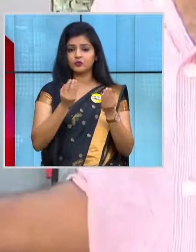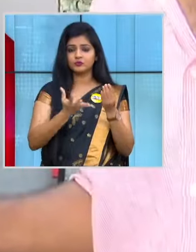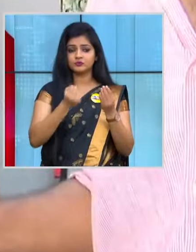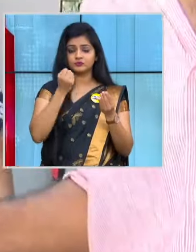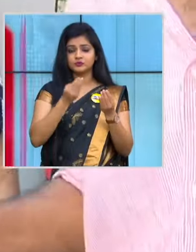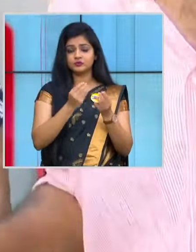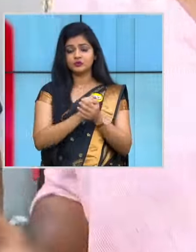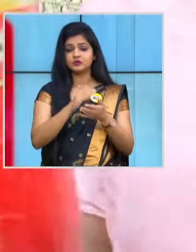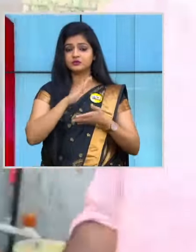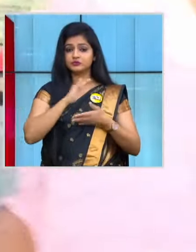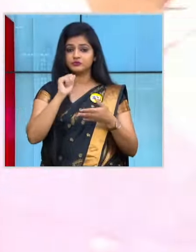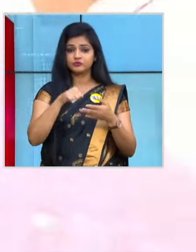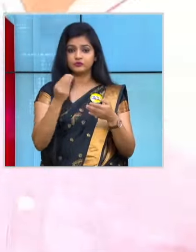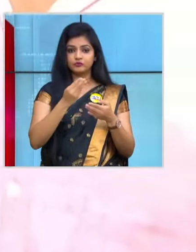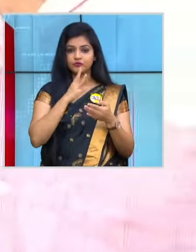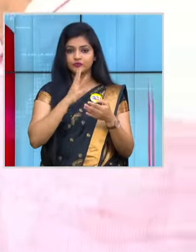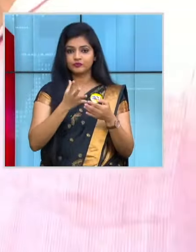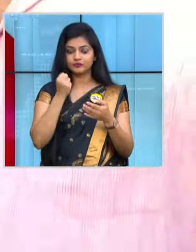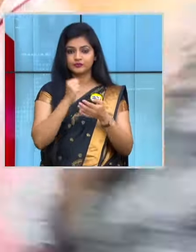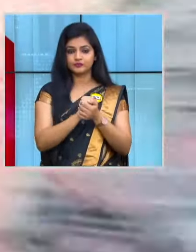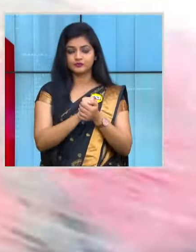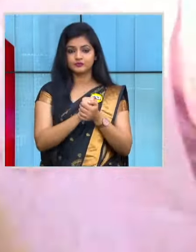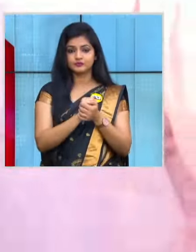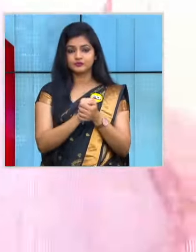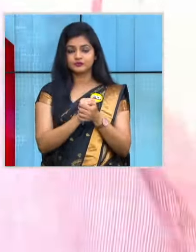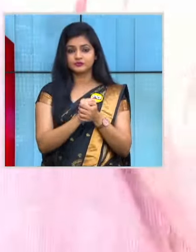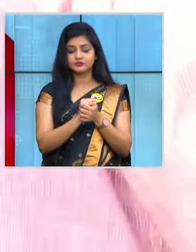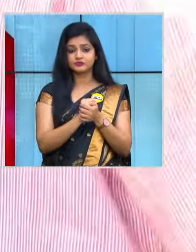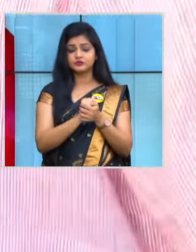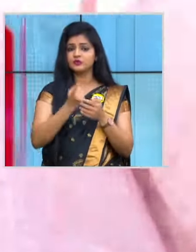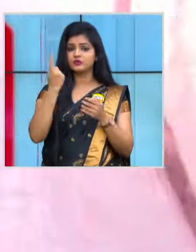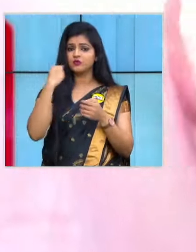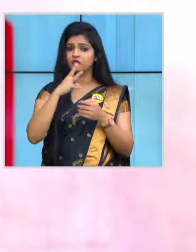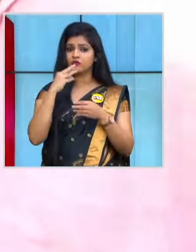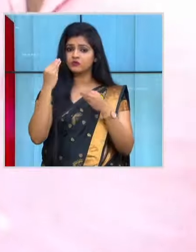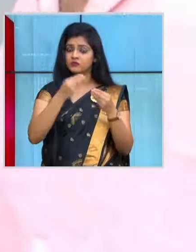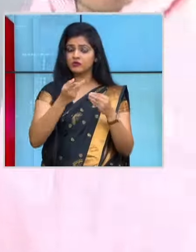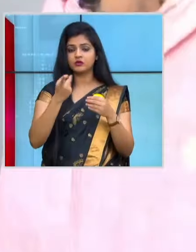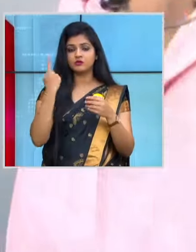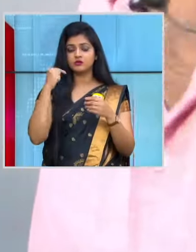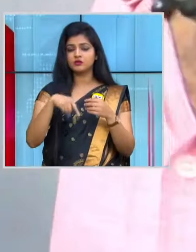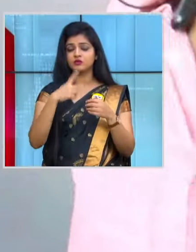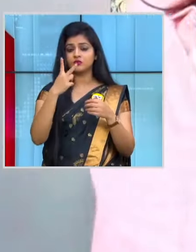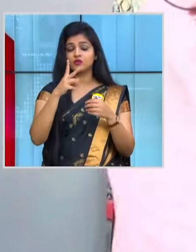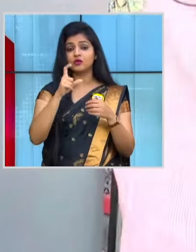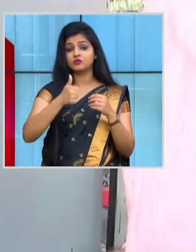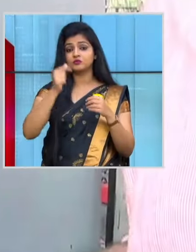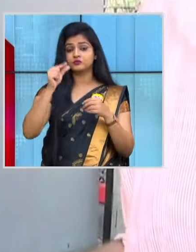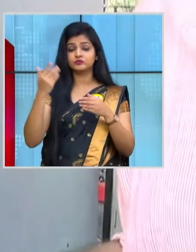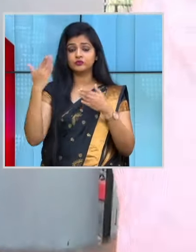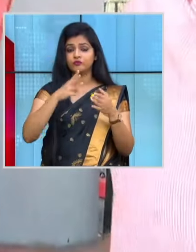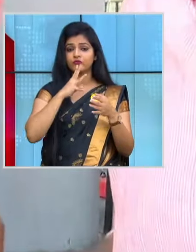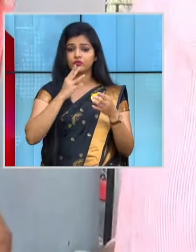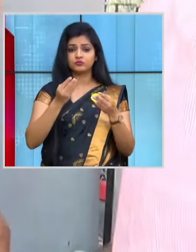ആശ്വാസമായി? ആശ്വാസമായി, വലിയ ആശ്വാസമായി. അവരൊന്ന് ചെയ്യാനായിട്ട് ഇന്നലെ ഒന്നും വന്നില്ലായിരുന്നു. ഇന്നലെ വന്നു. ഇന്നലെ 2 കൗൺസിലർമാര് ഇഷ്ടം പോലെ